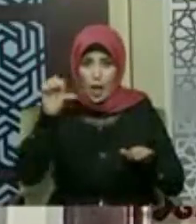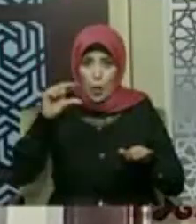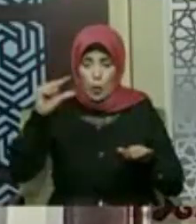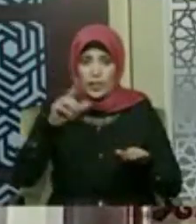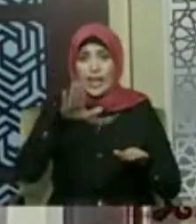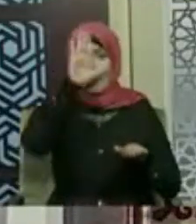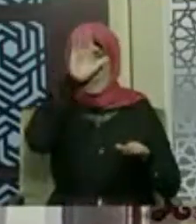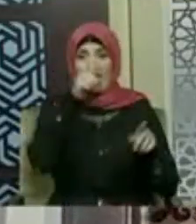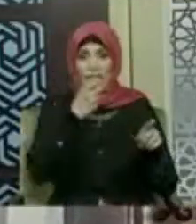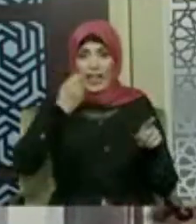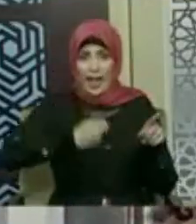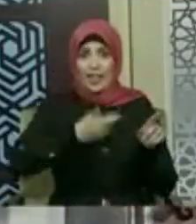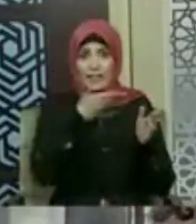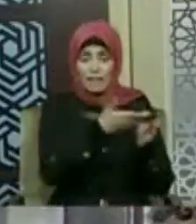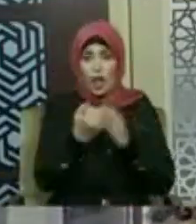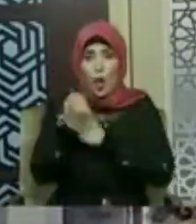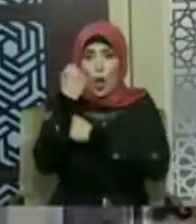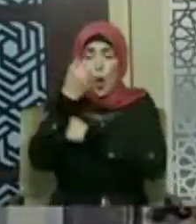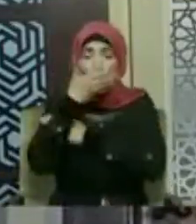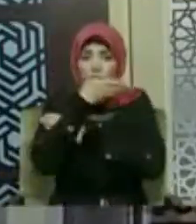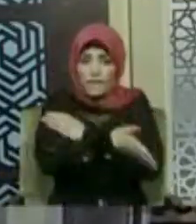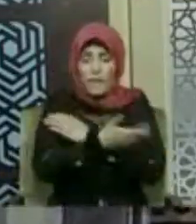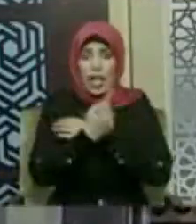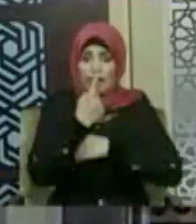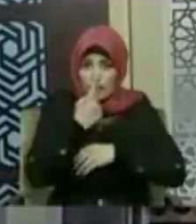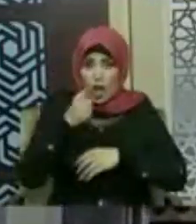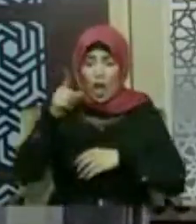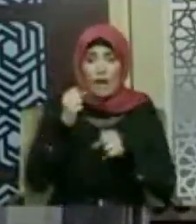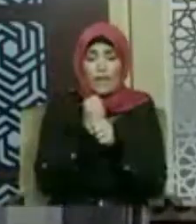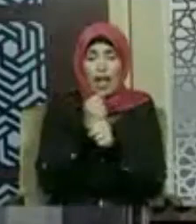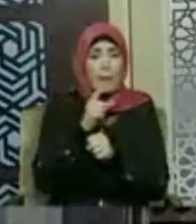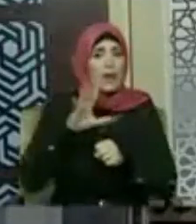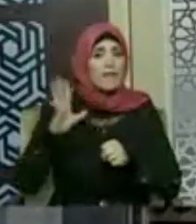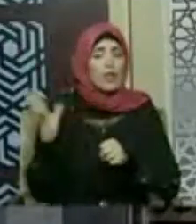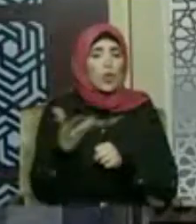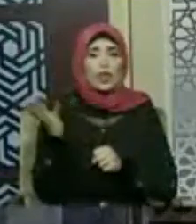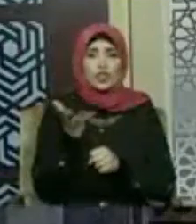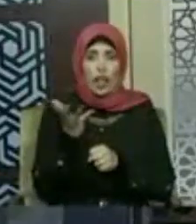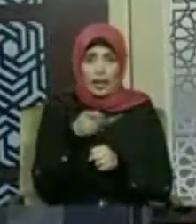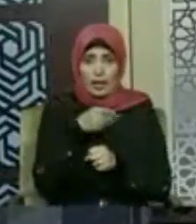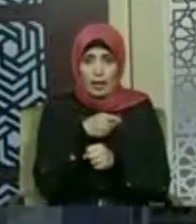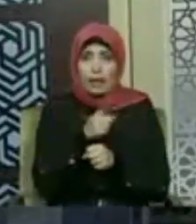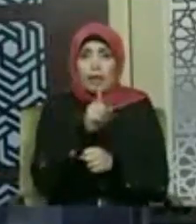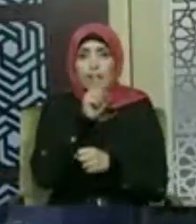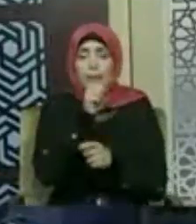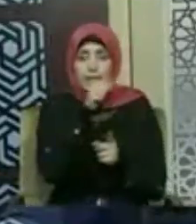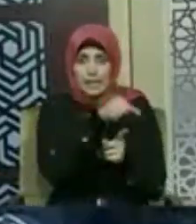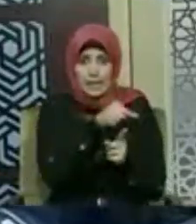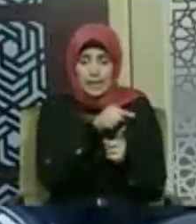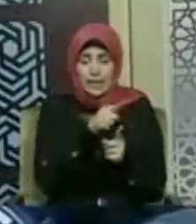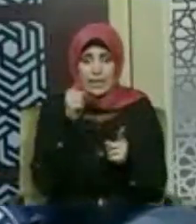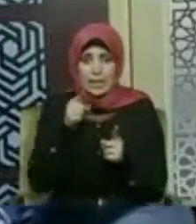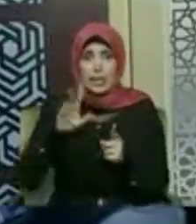القوة في الطاعة في العمل في كل شيء. إنا سخرنا الجبال